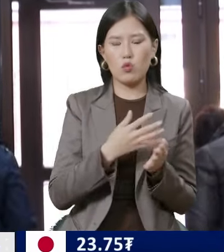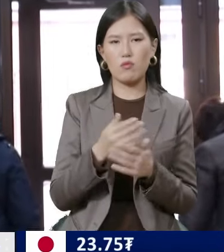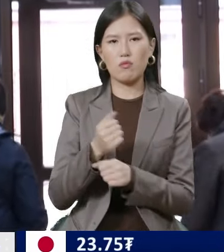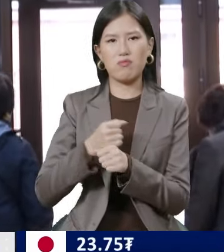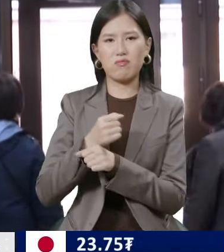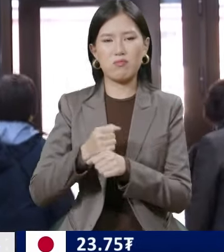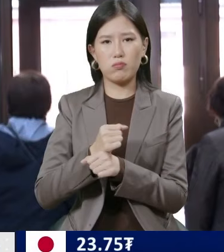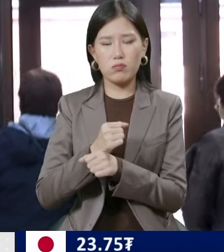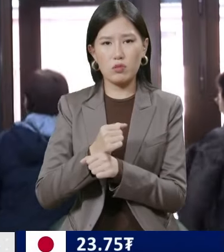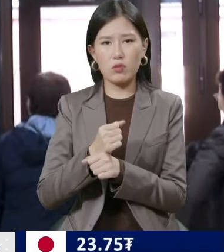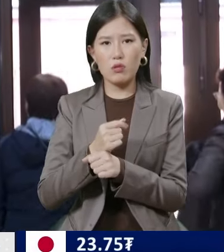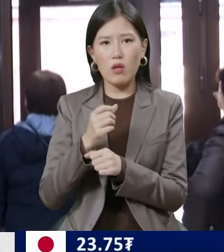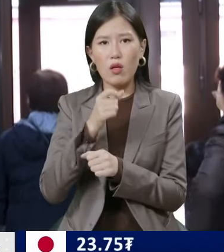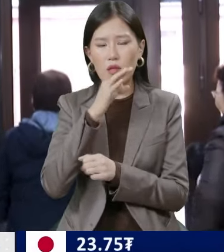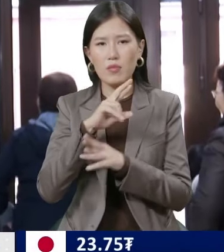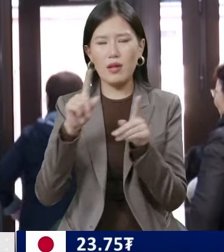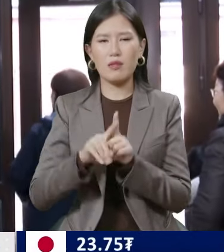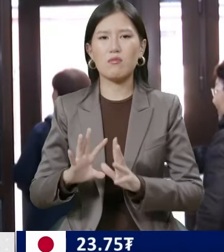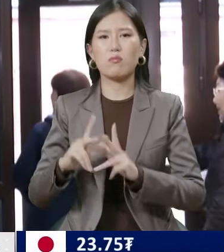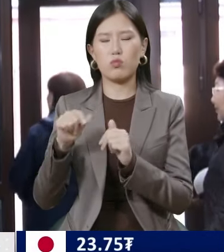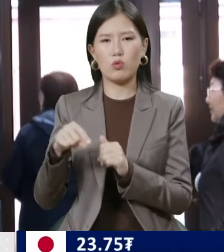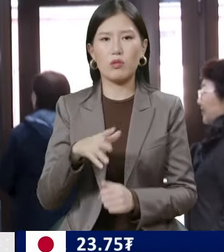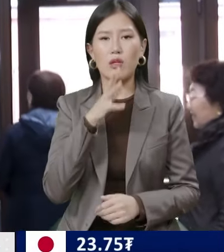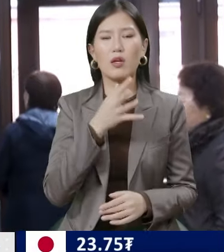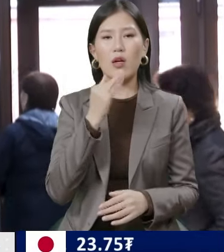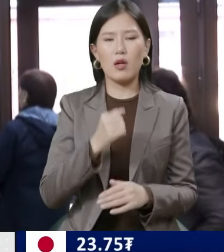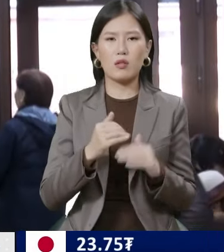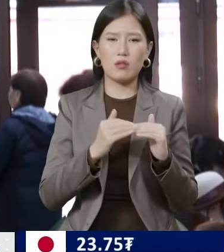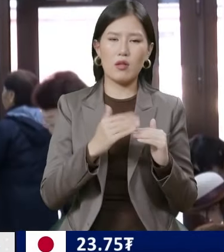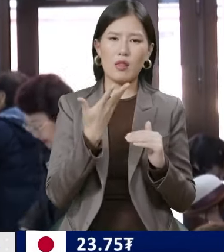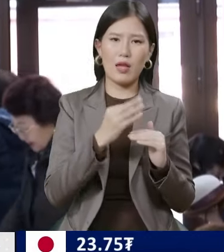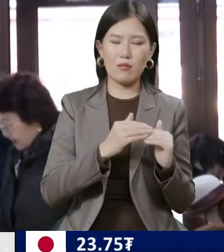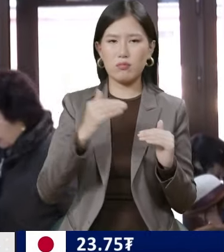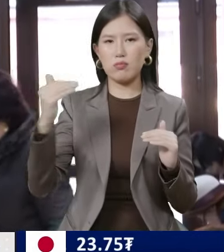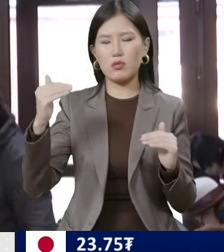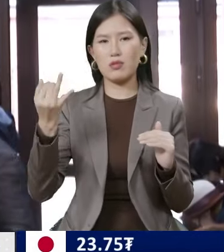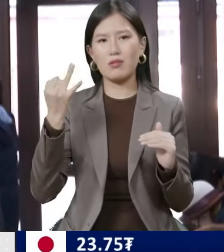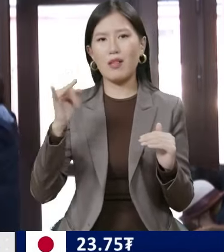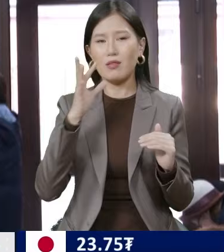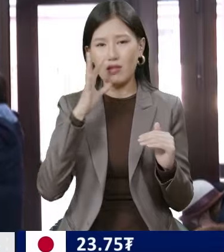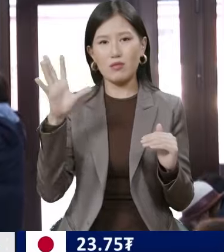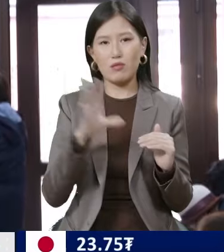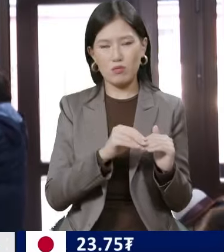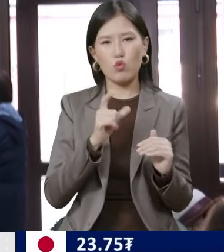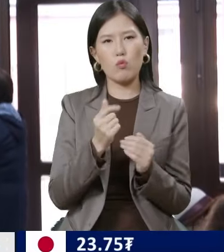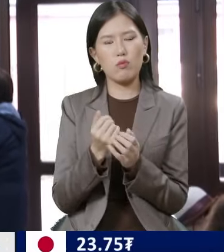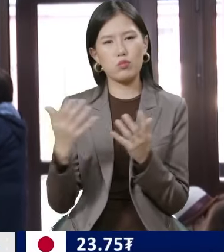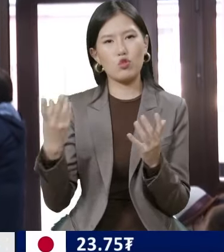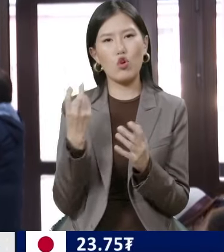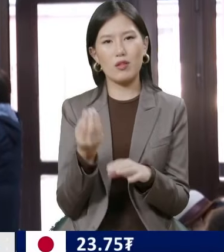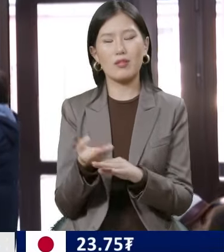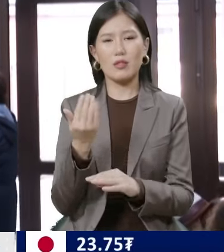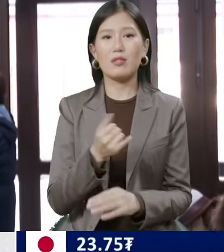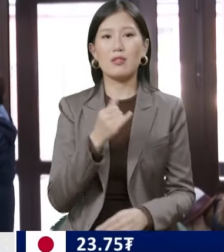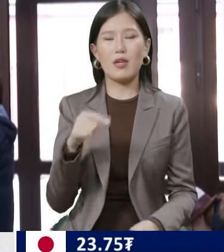манай ахмадууд бол одоо 50 гаруй наснаас 70 гаруй насны хүмүүс байгаа шүү дээ. Энэ 20 гаруй хүмүүс ч. За энэ хүмүүс бол одоо зарим нь бол одоо